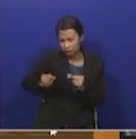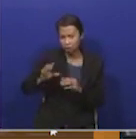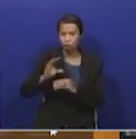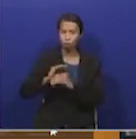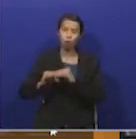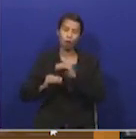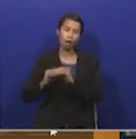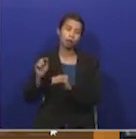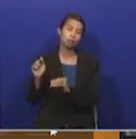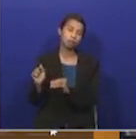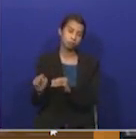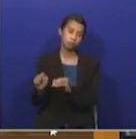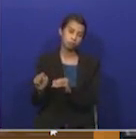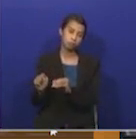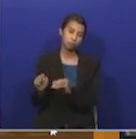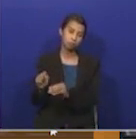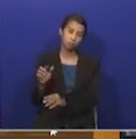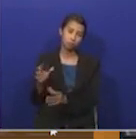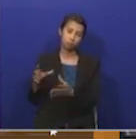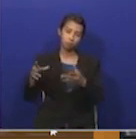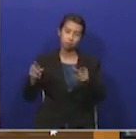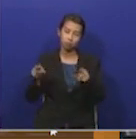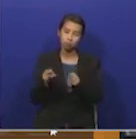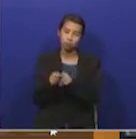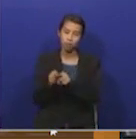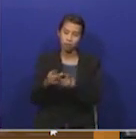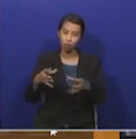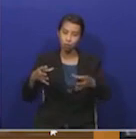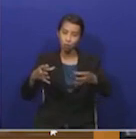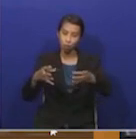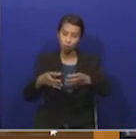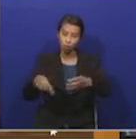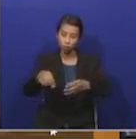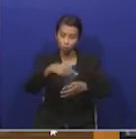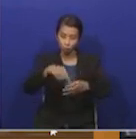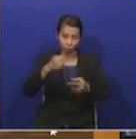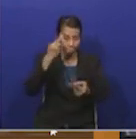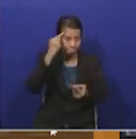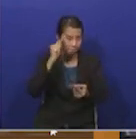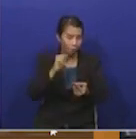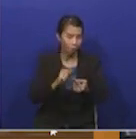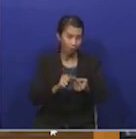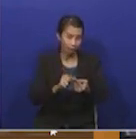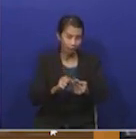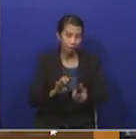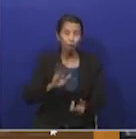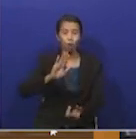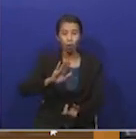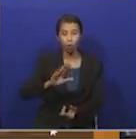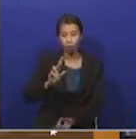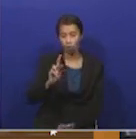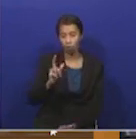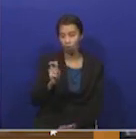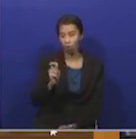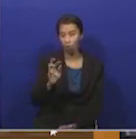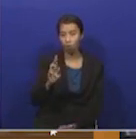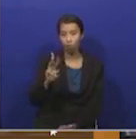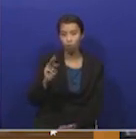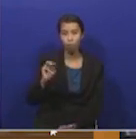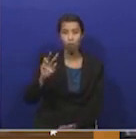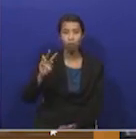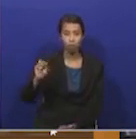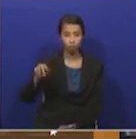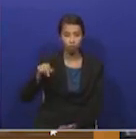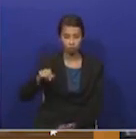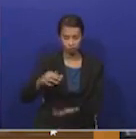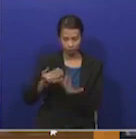การนี้ก็คือกลุ่มเป้าหมายค่ะกลุ่มเป้าหมายของกอรมน.ในการดำเนินการส่งเสริมและเผย